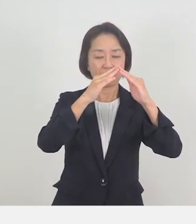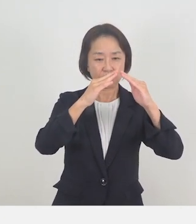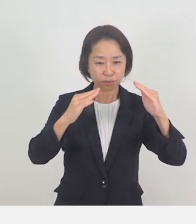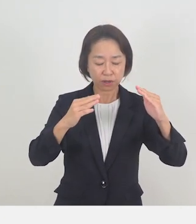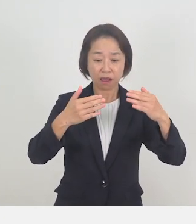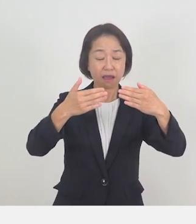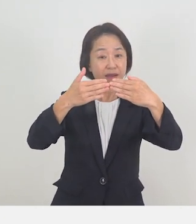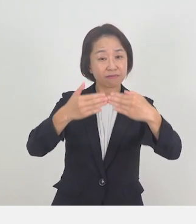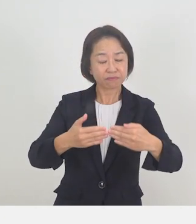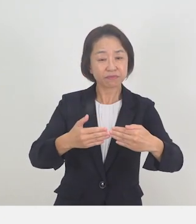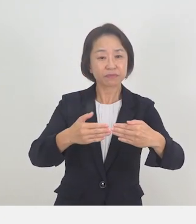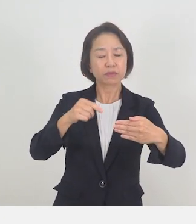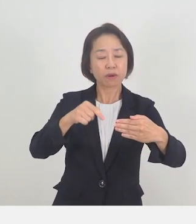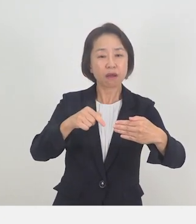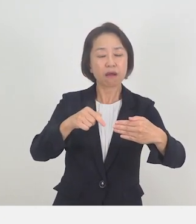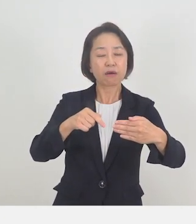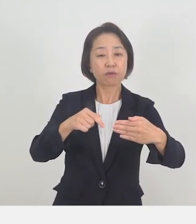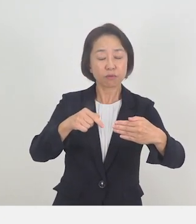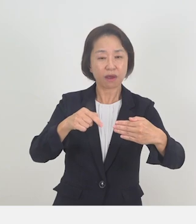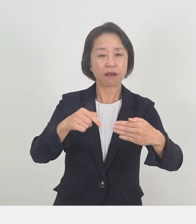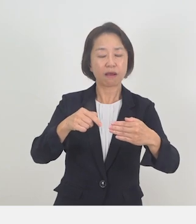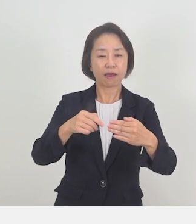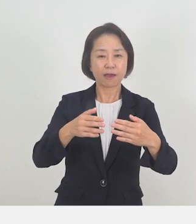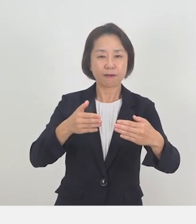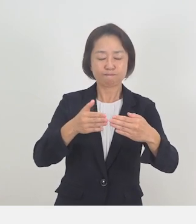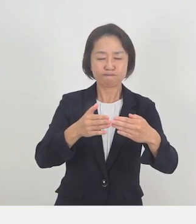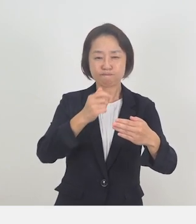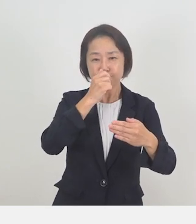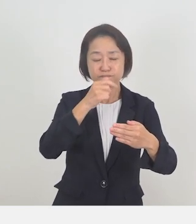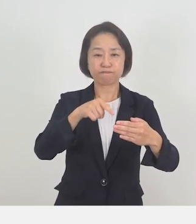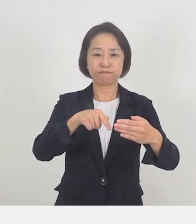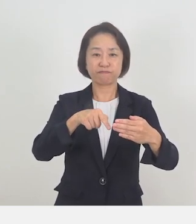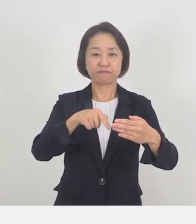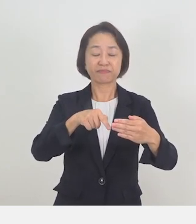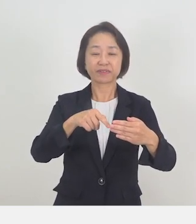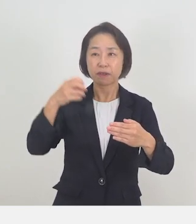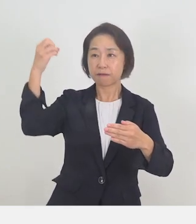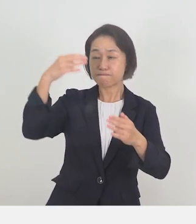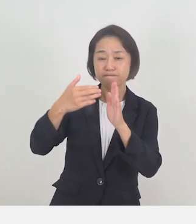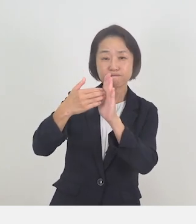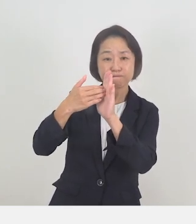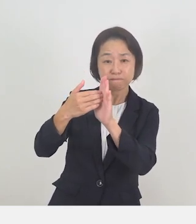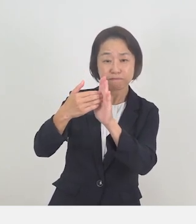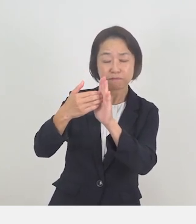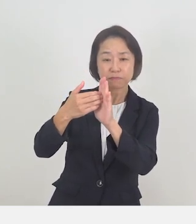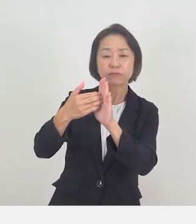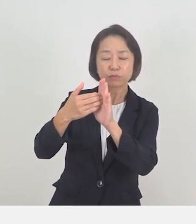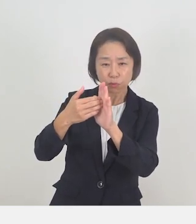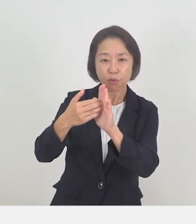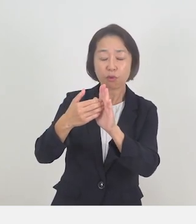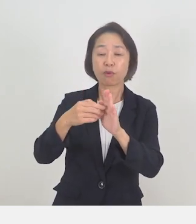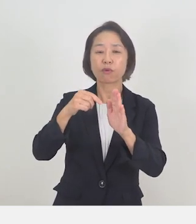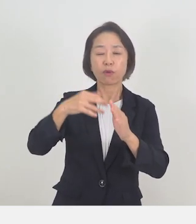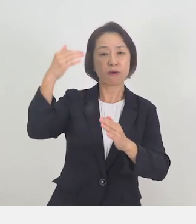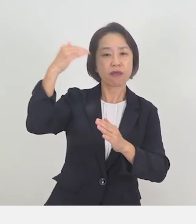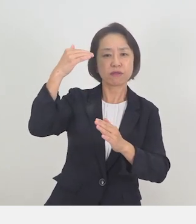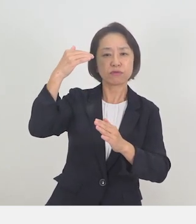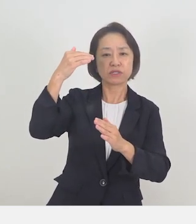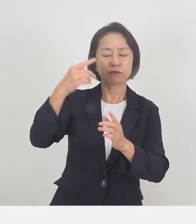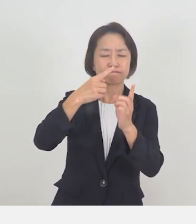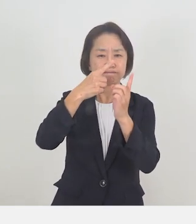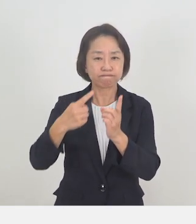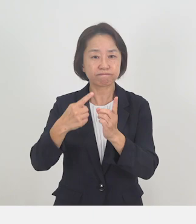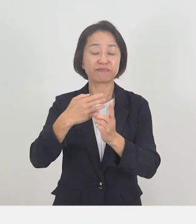そして窓から逃げていってしまうのでこれこれらの断熱性が高いと暖房や冷房に使うエネルギーを減らすことが